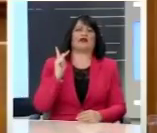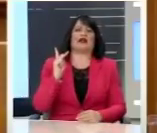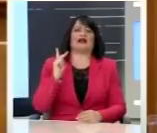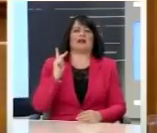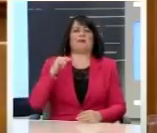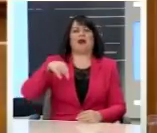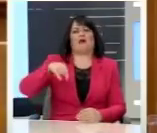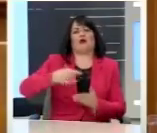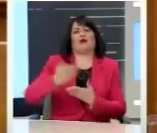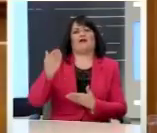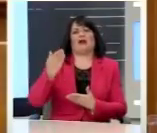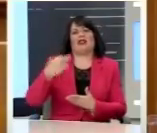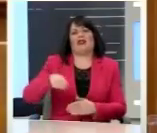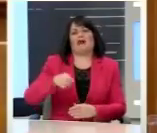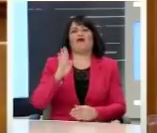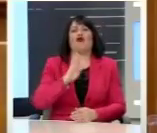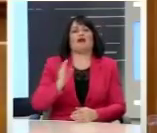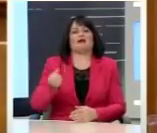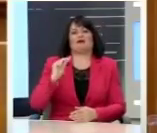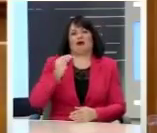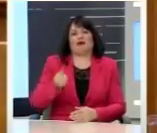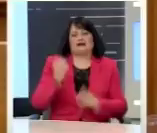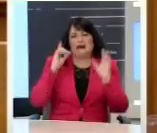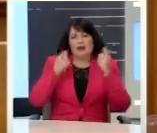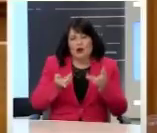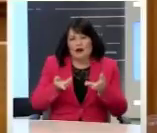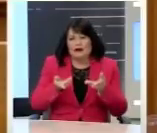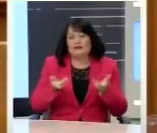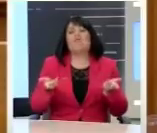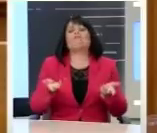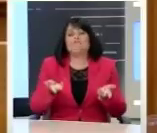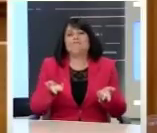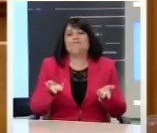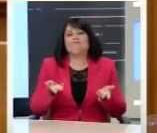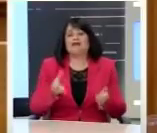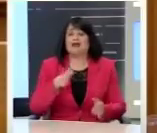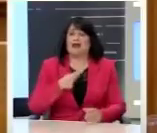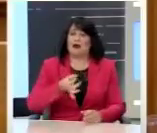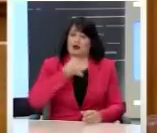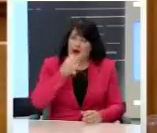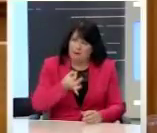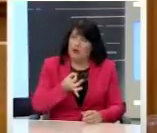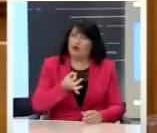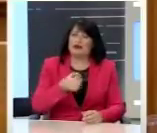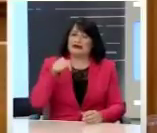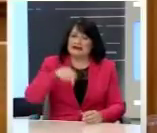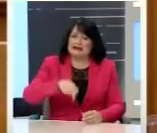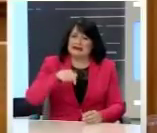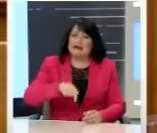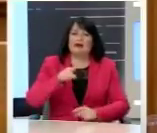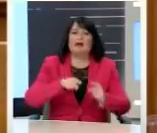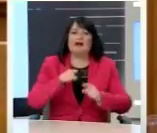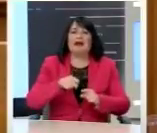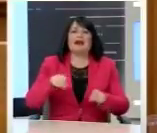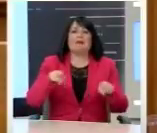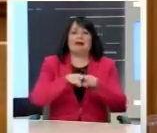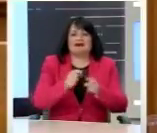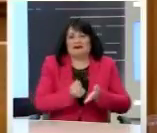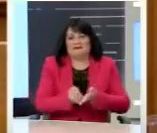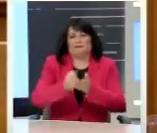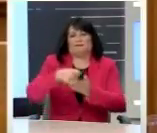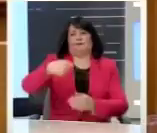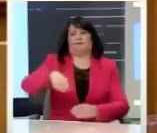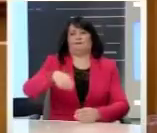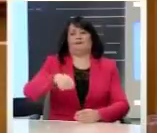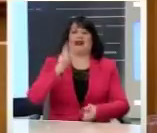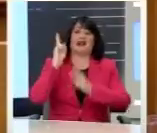Κουρτάκη. Και κυρίες και κύριοι συνάδελφοι, θέλω να θυμίσω ότι κάποιοι που σήμερα γίνονται συνήγοροι ήταν αυτοί που